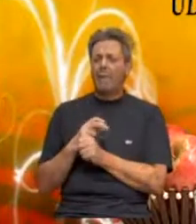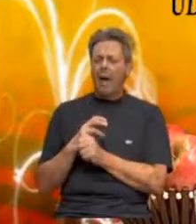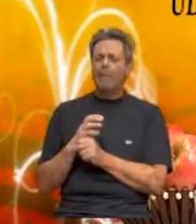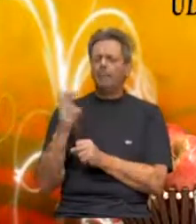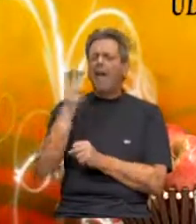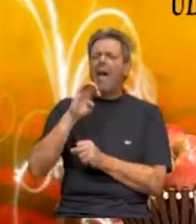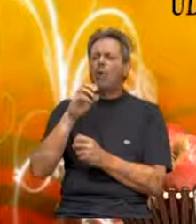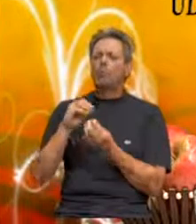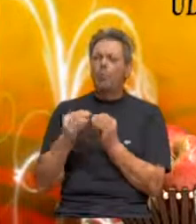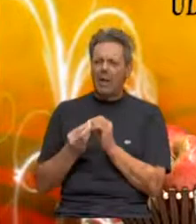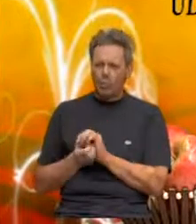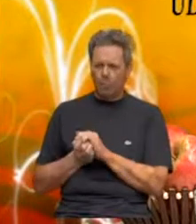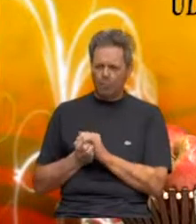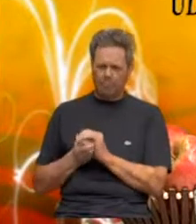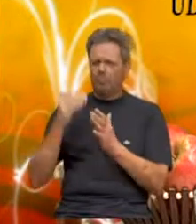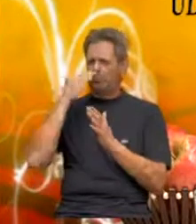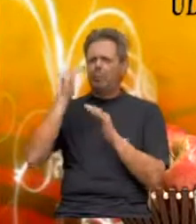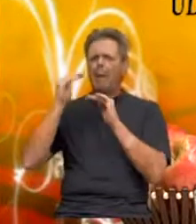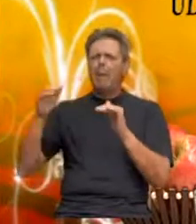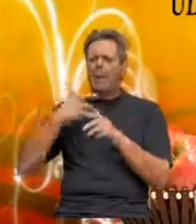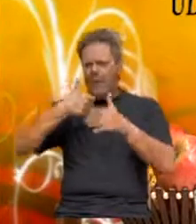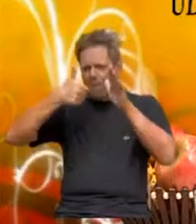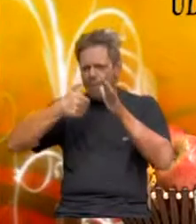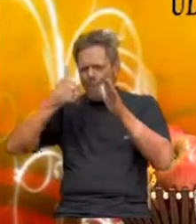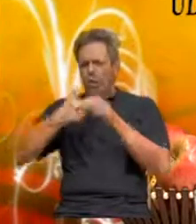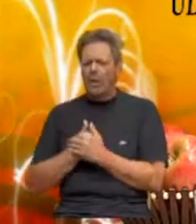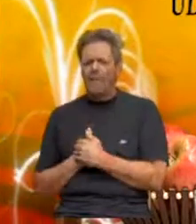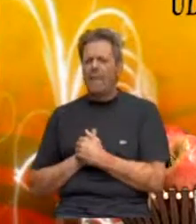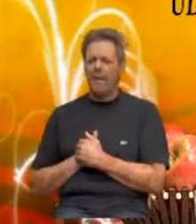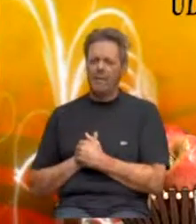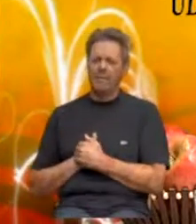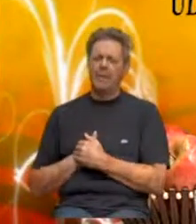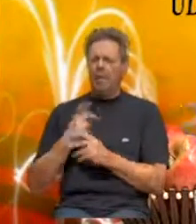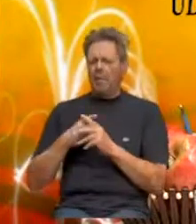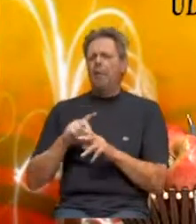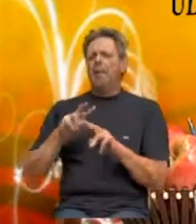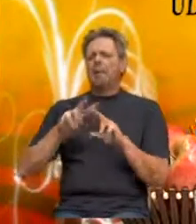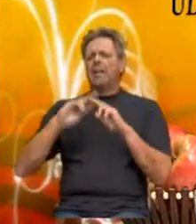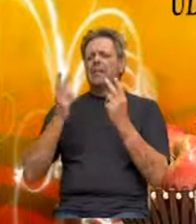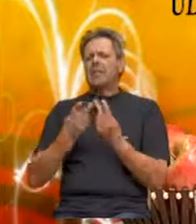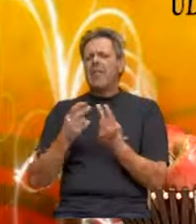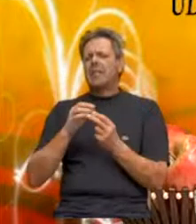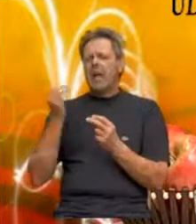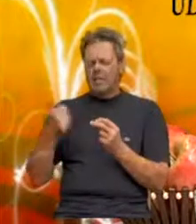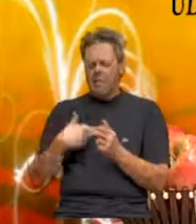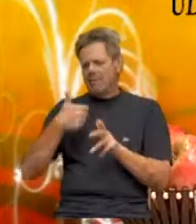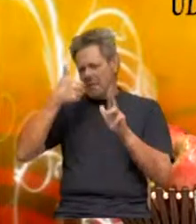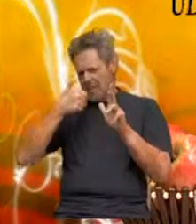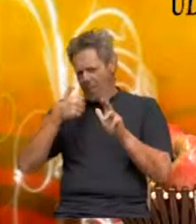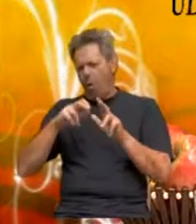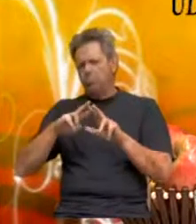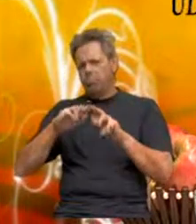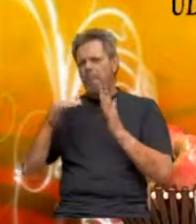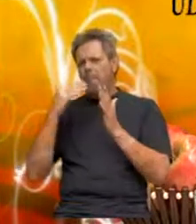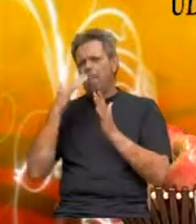trgu milenijska fotografija. Tako je, 29.9. baš na Svjetski dan srca snimamo milenijsku fotografiju, gospodin